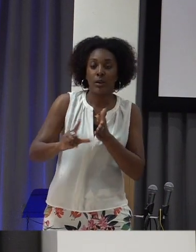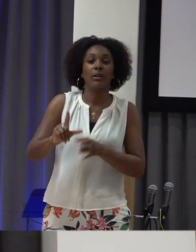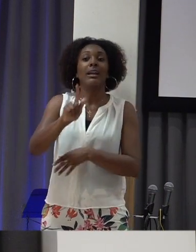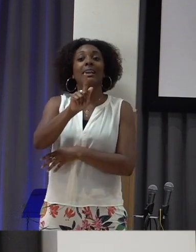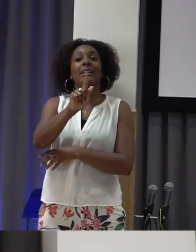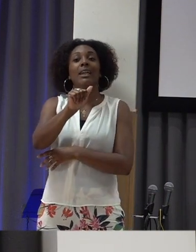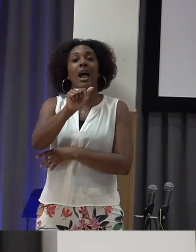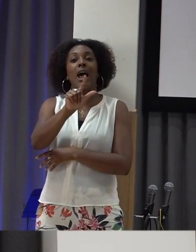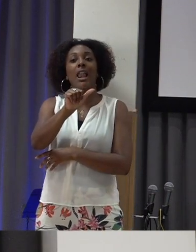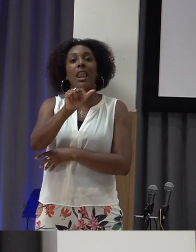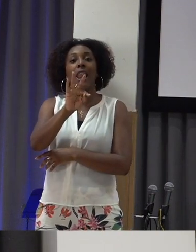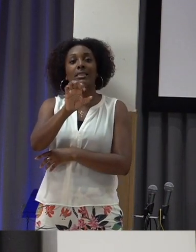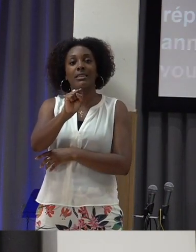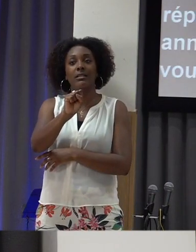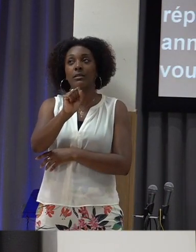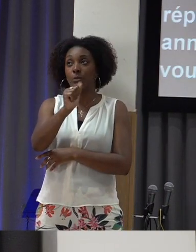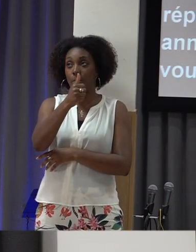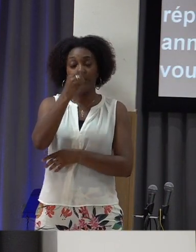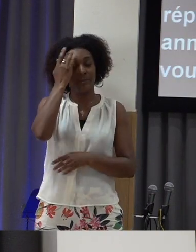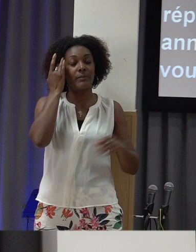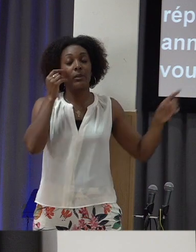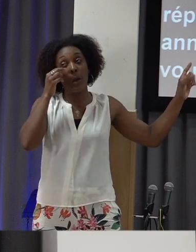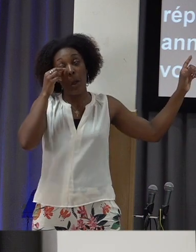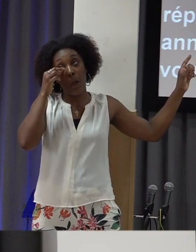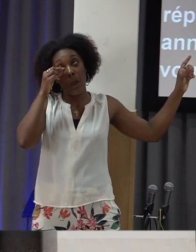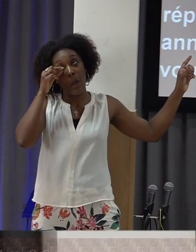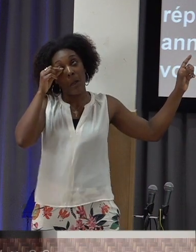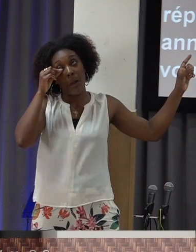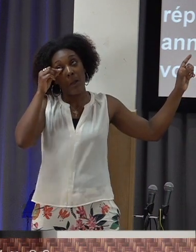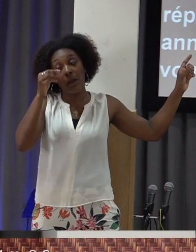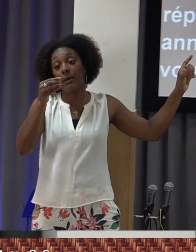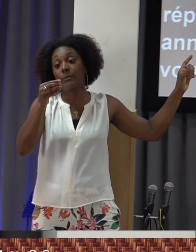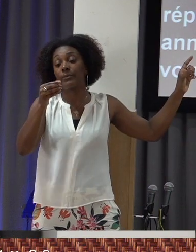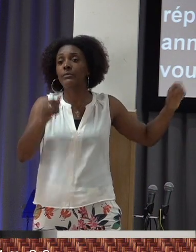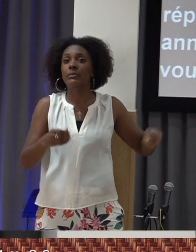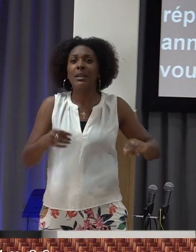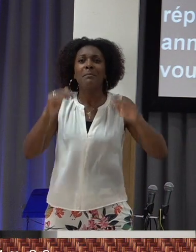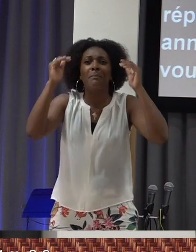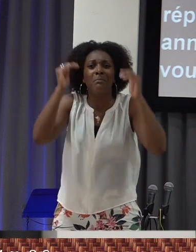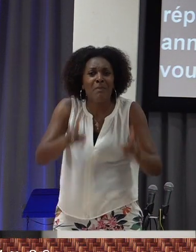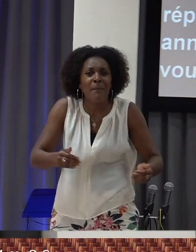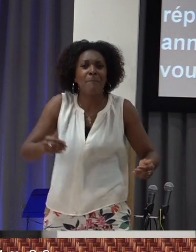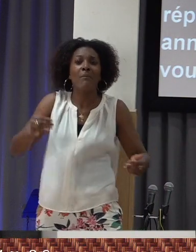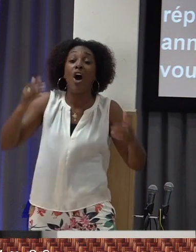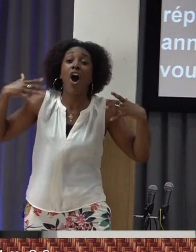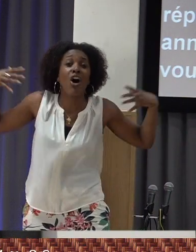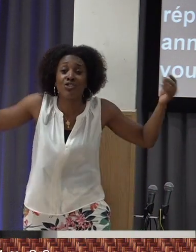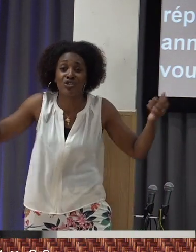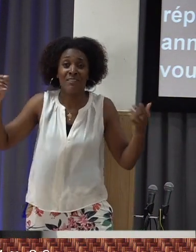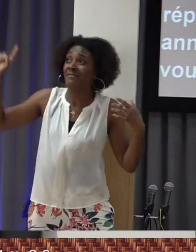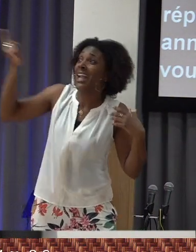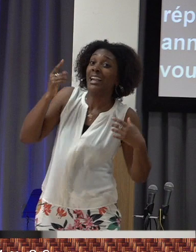chapitre 1er, versets 8 et 9. « Mais quand nous-mêmes, quand un ange du ciel annoncerait un